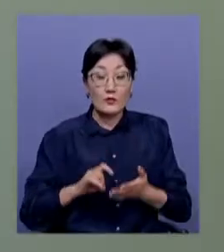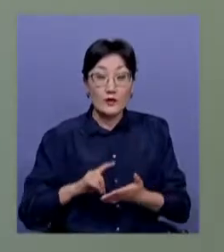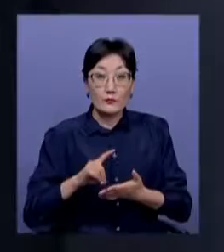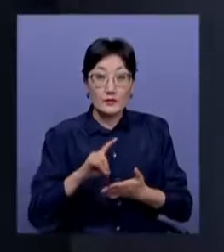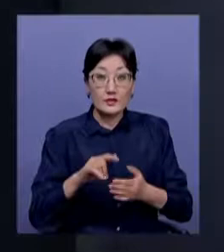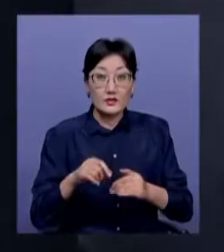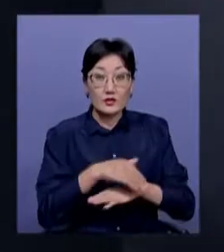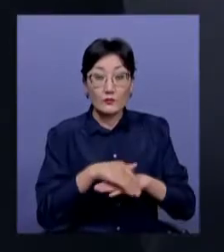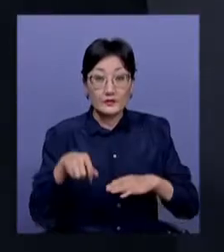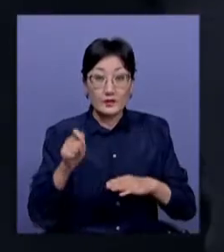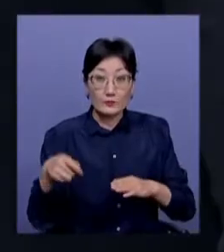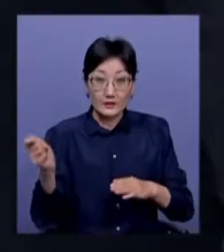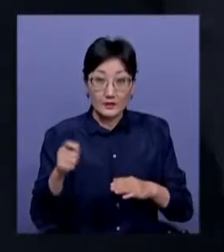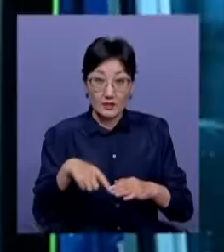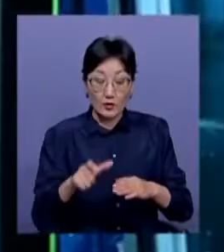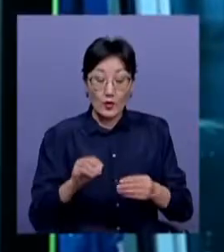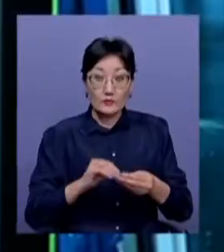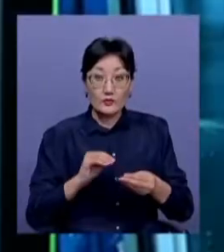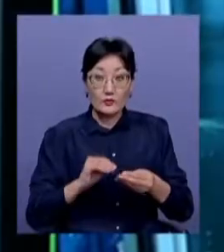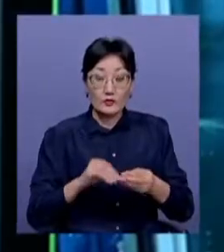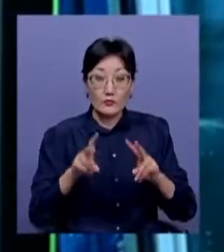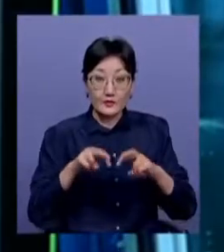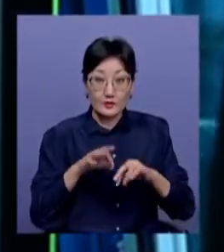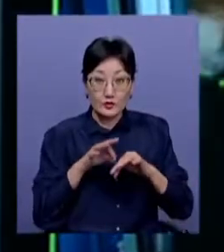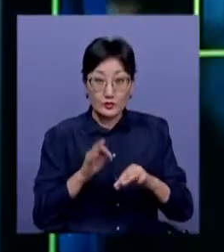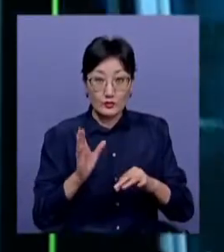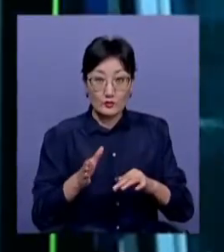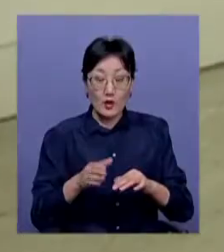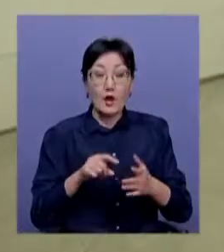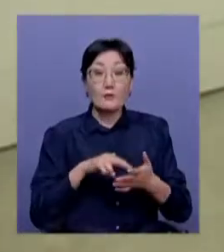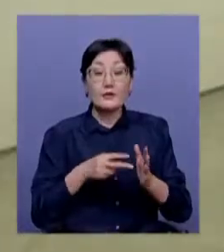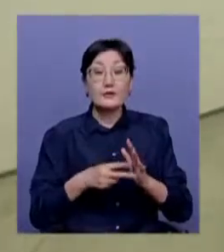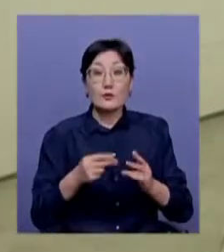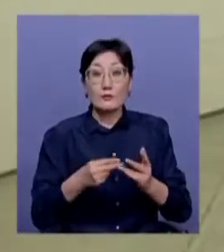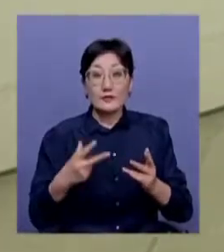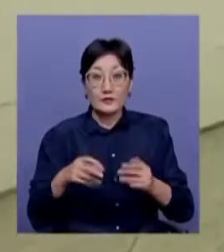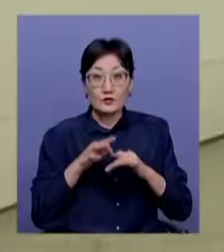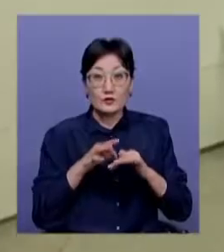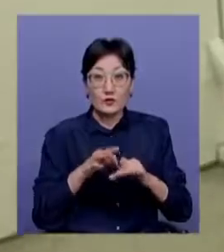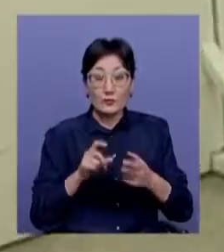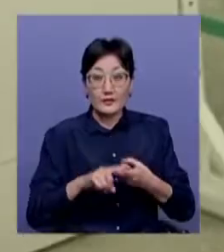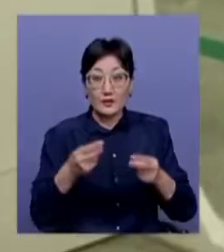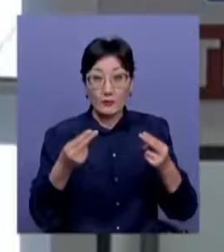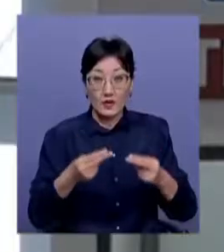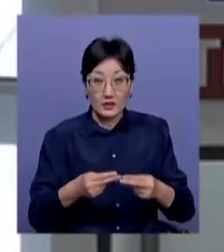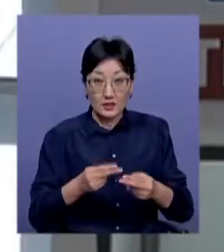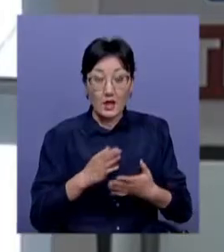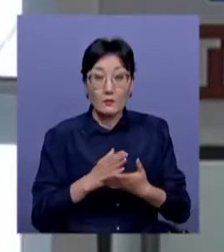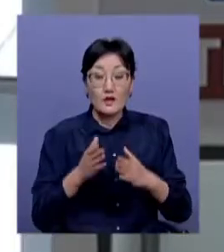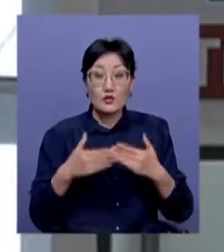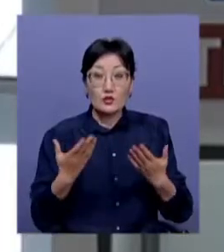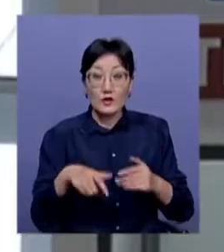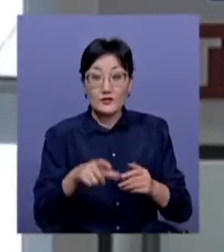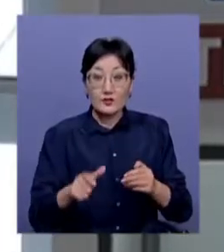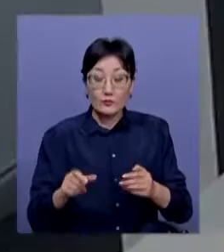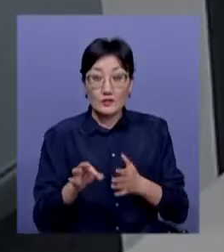әуежайында шетелден келетін азаматтарға тұрақты түрде мониторинг жүргізіледі. Мақсат ПТР тестілеуден өткені туралы анықтамасы жоқ